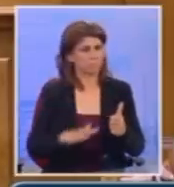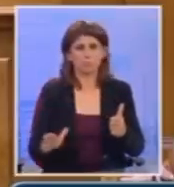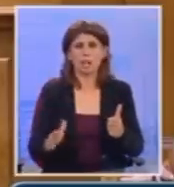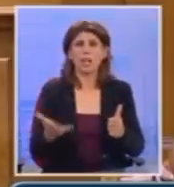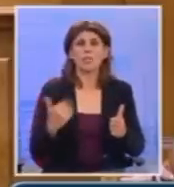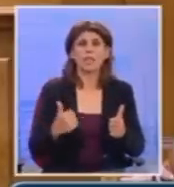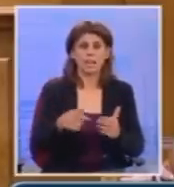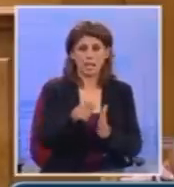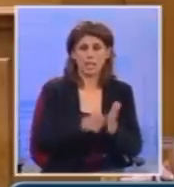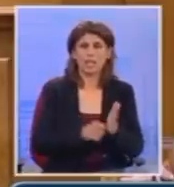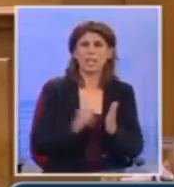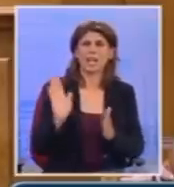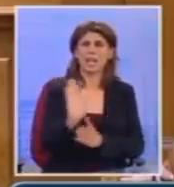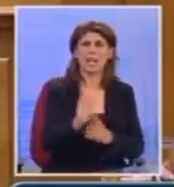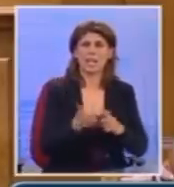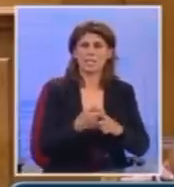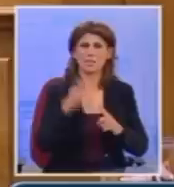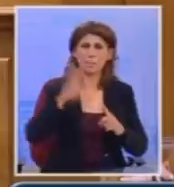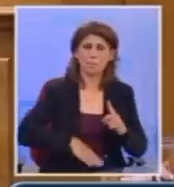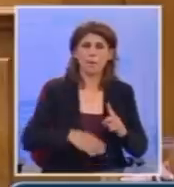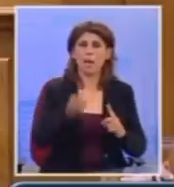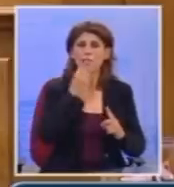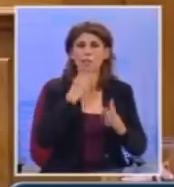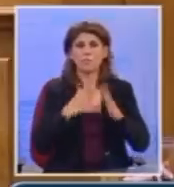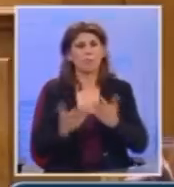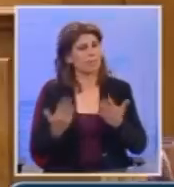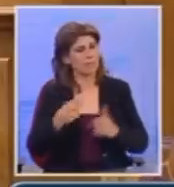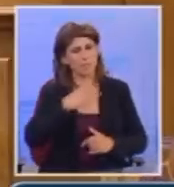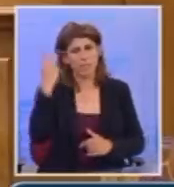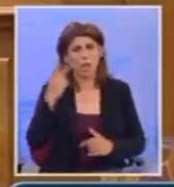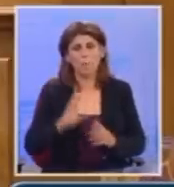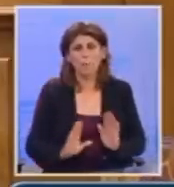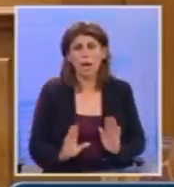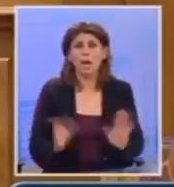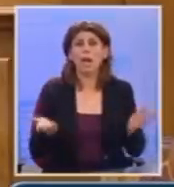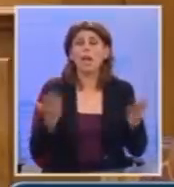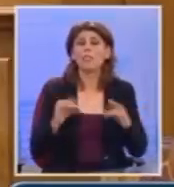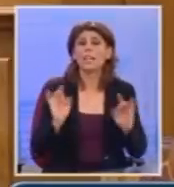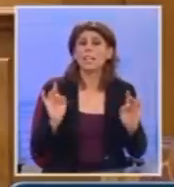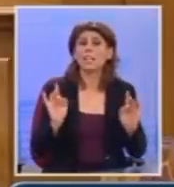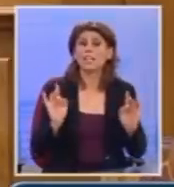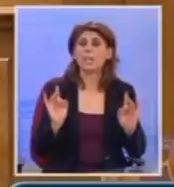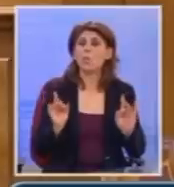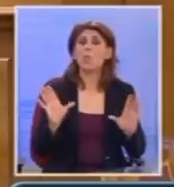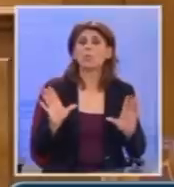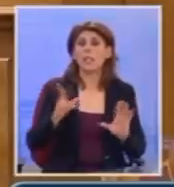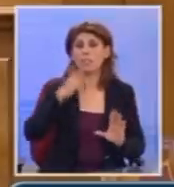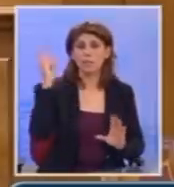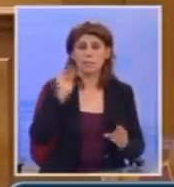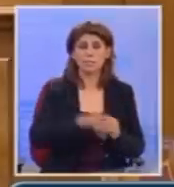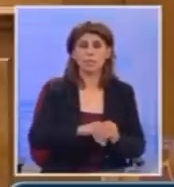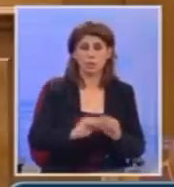δικαιούνται πάσο, δεν έχουν δικαίωμα για σίτηση ή στέγαση, δεν έχουν ούτε καν το δικαίωμα συμμετοχής σε